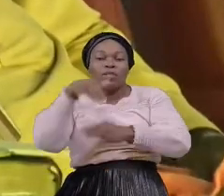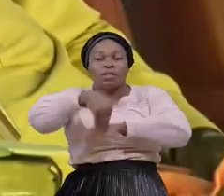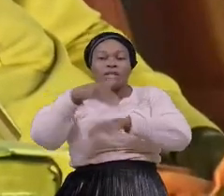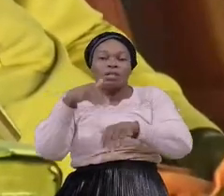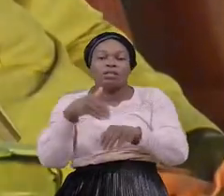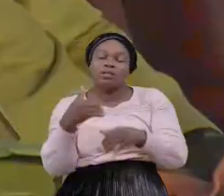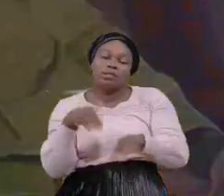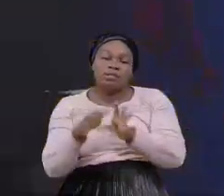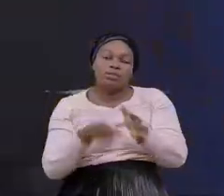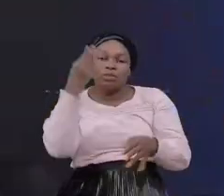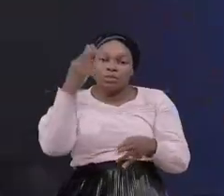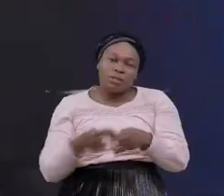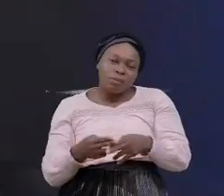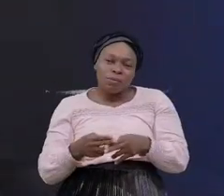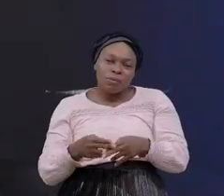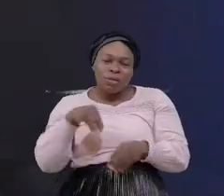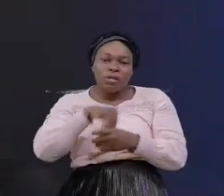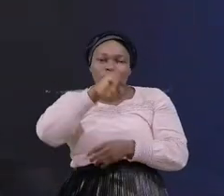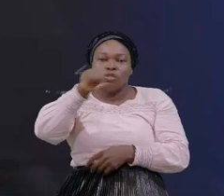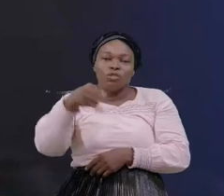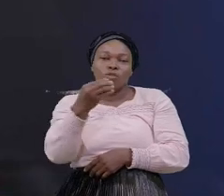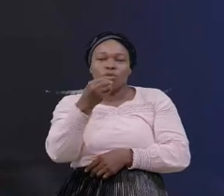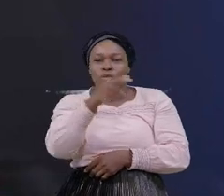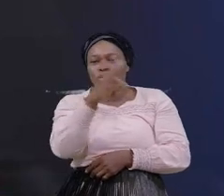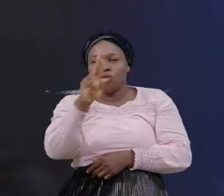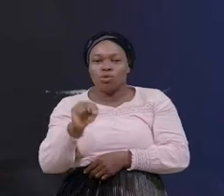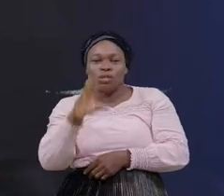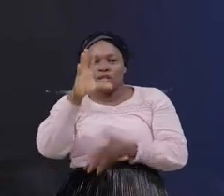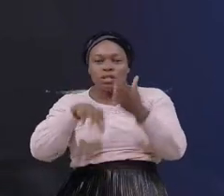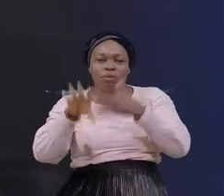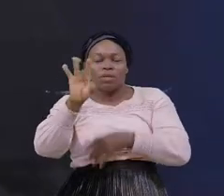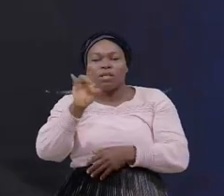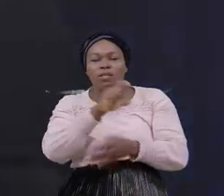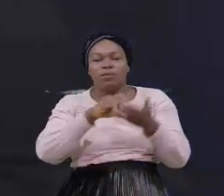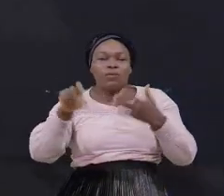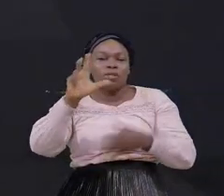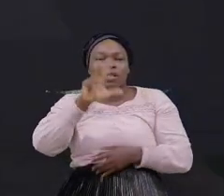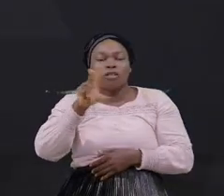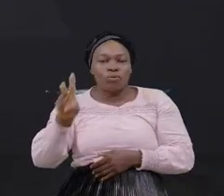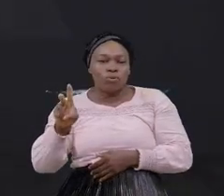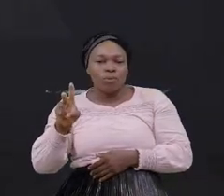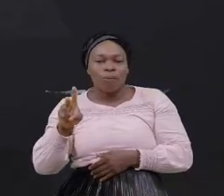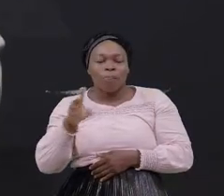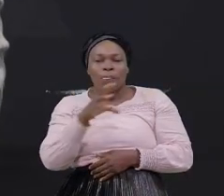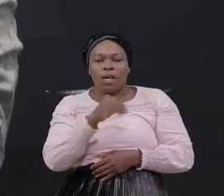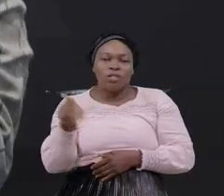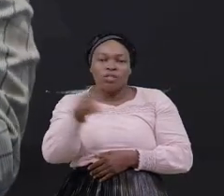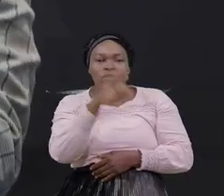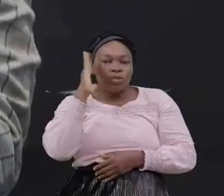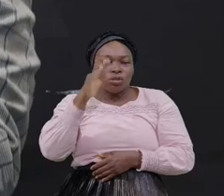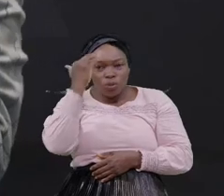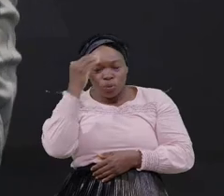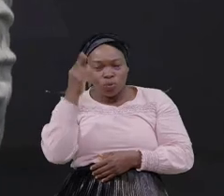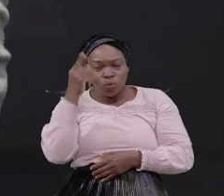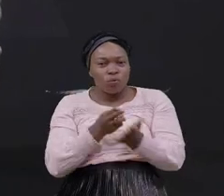soir au nom de Jésus. Jean chapitre 8, verset 32. Vous connaîtrez